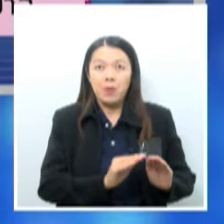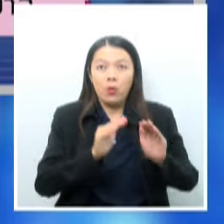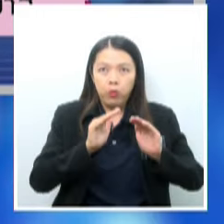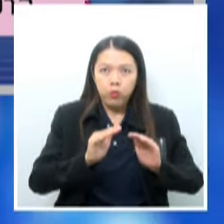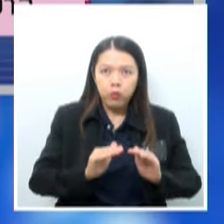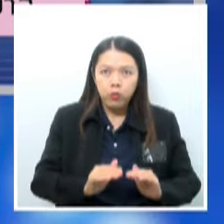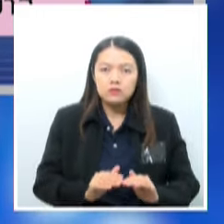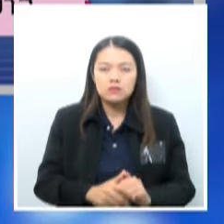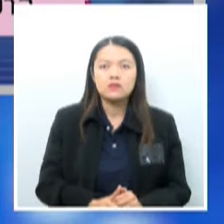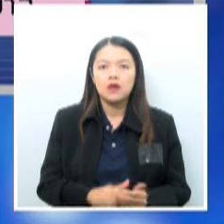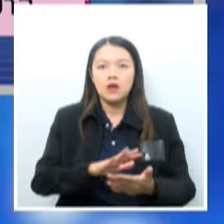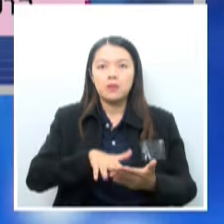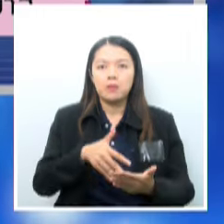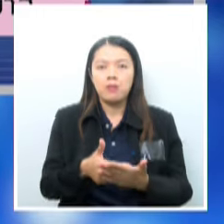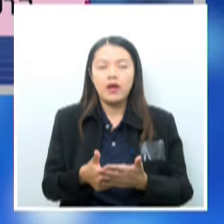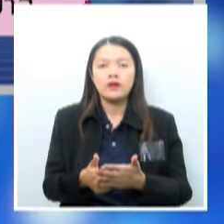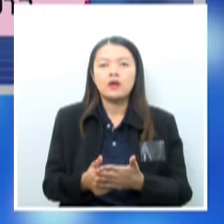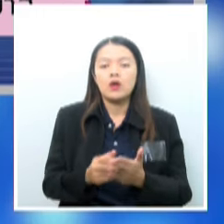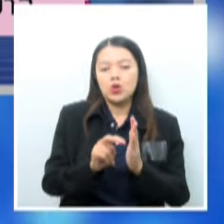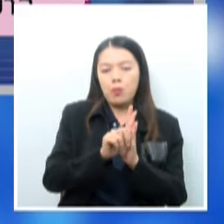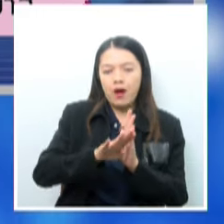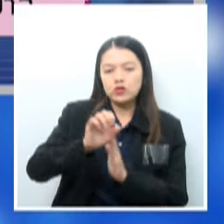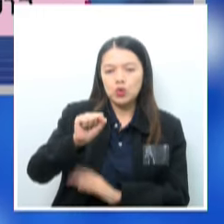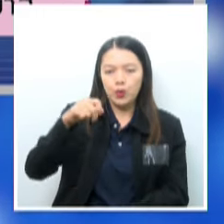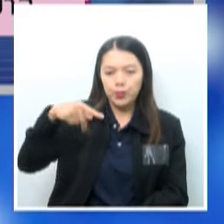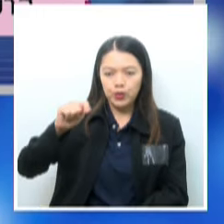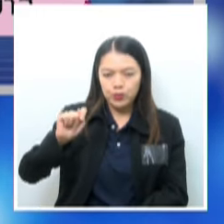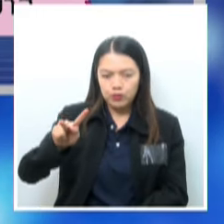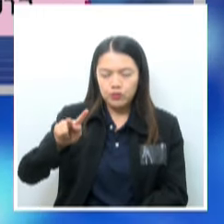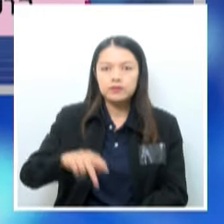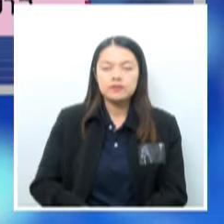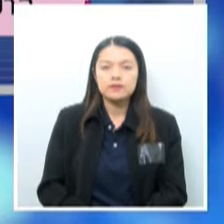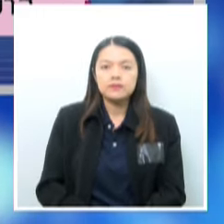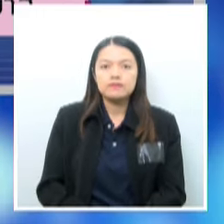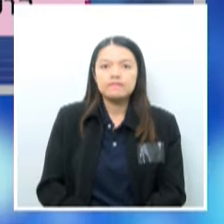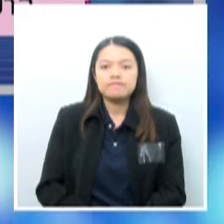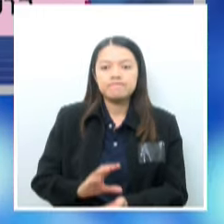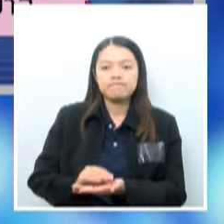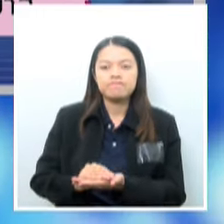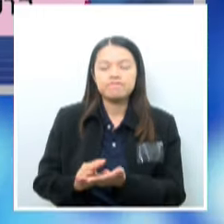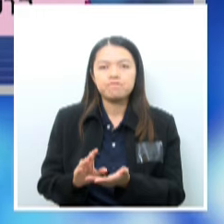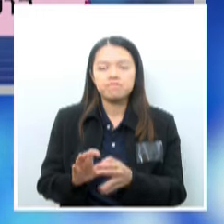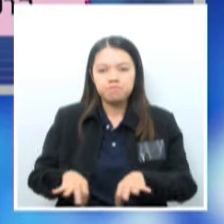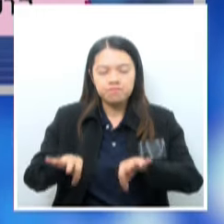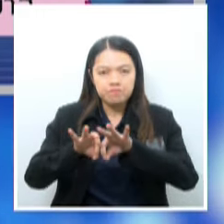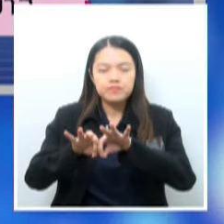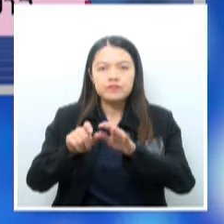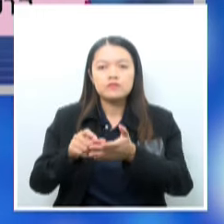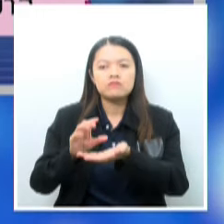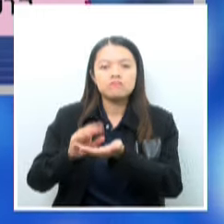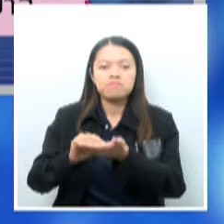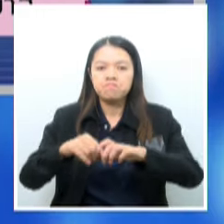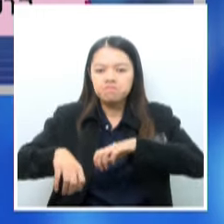ก็ตามแนวนโยบายของสปท.พอดีนะครับคือลดการเก็บข้อมูลจากสถานศึกษาคือเราวางการเก็บ